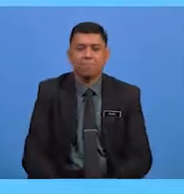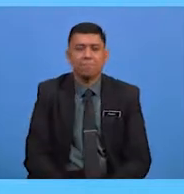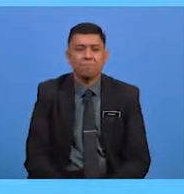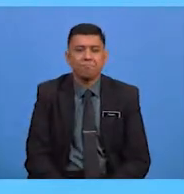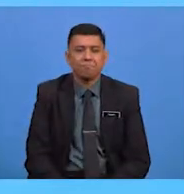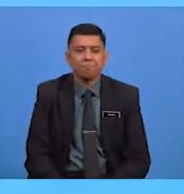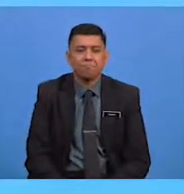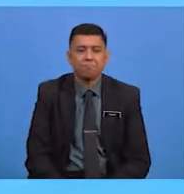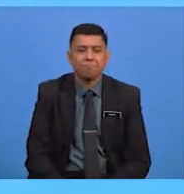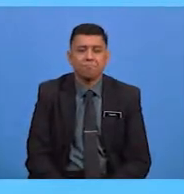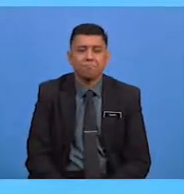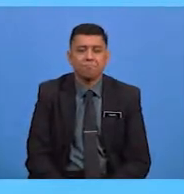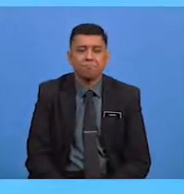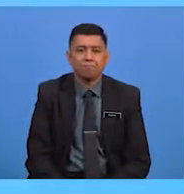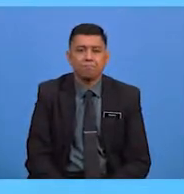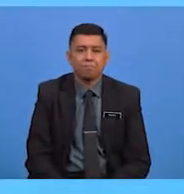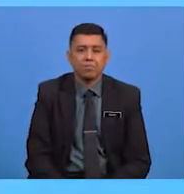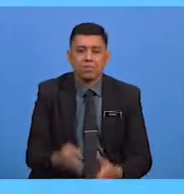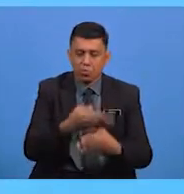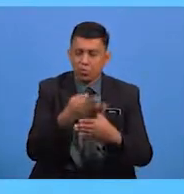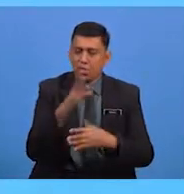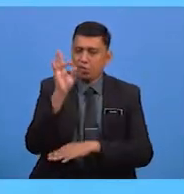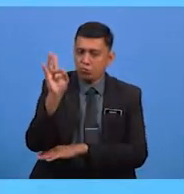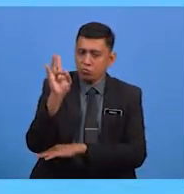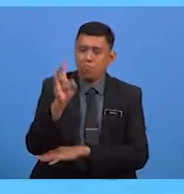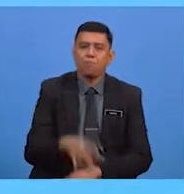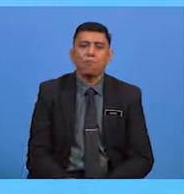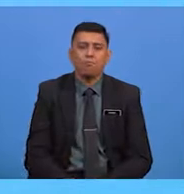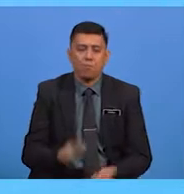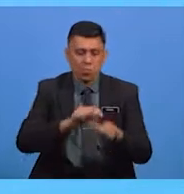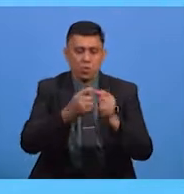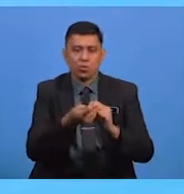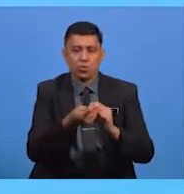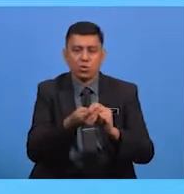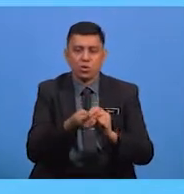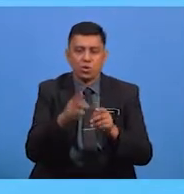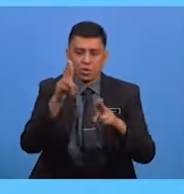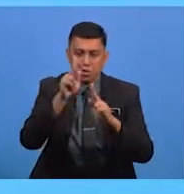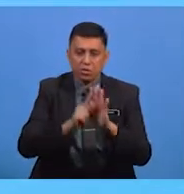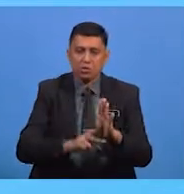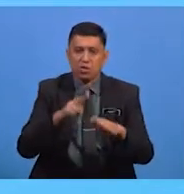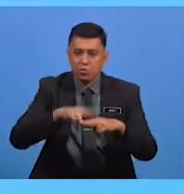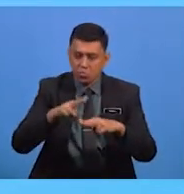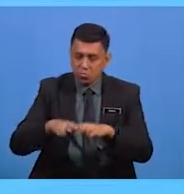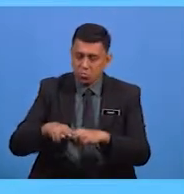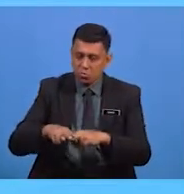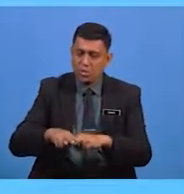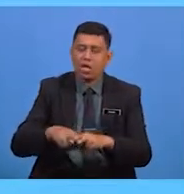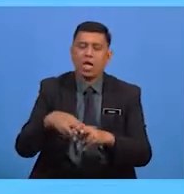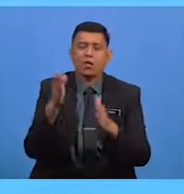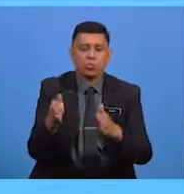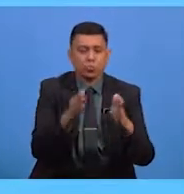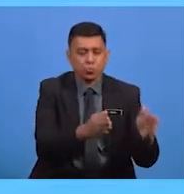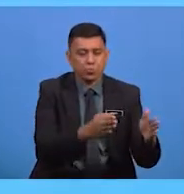nombor bersebelahan. Bahagian ketujuh, menukarkan kedudukan bagi item yang perlu